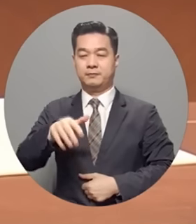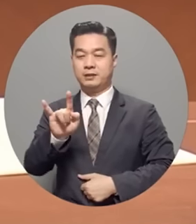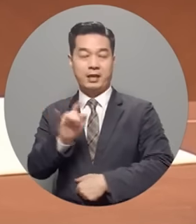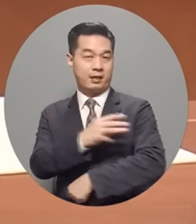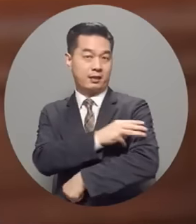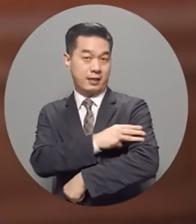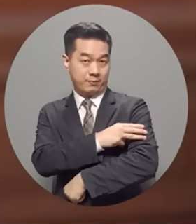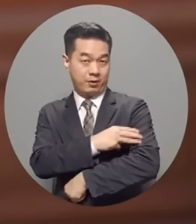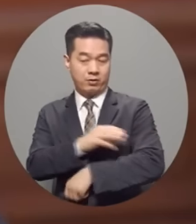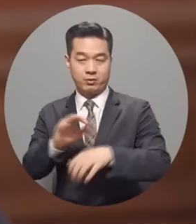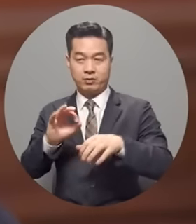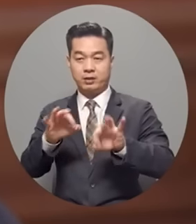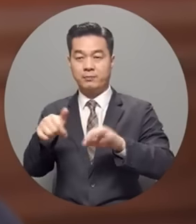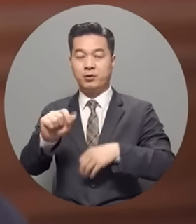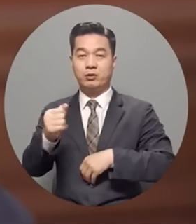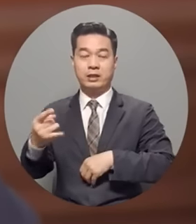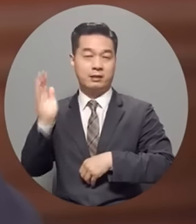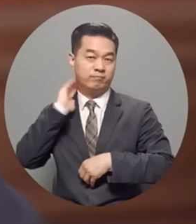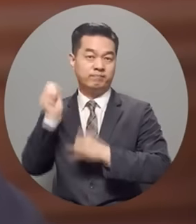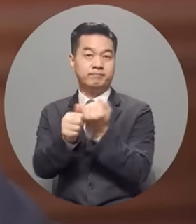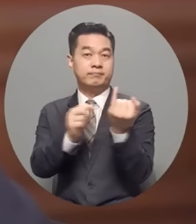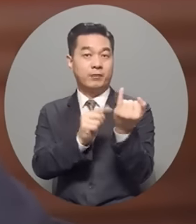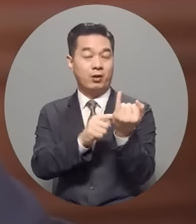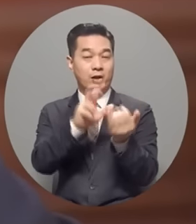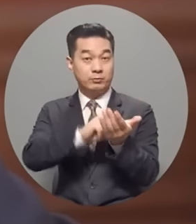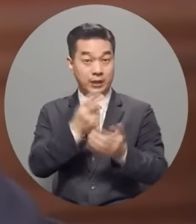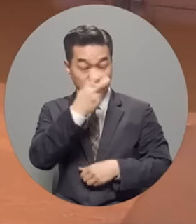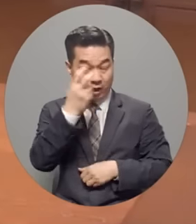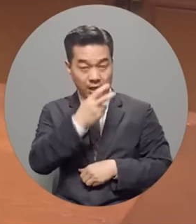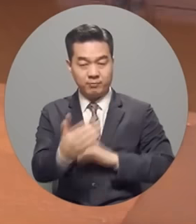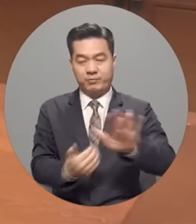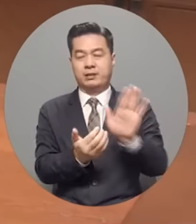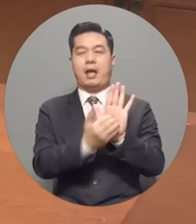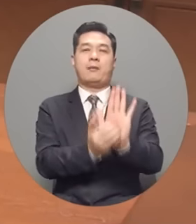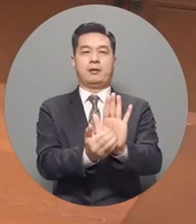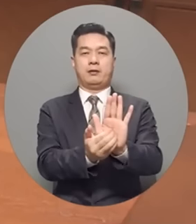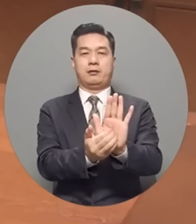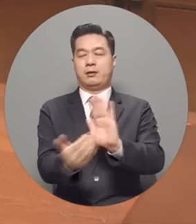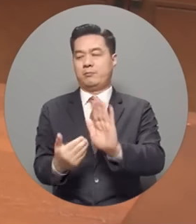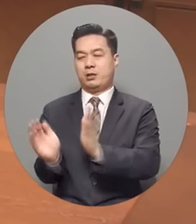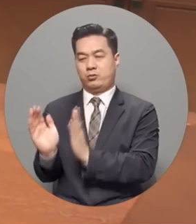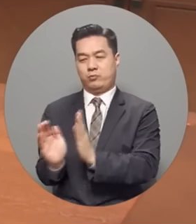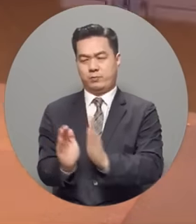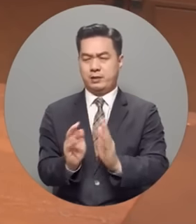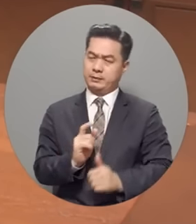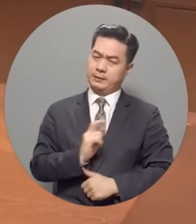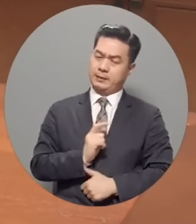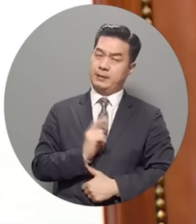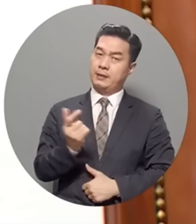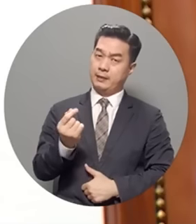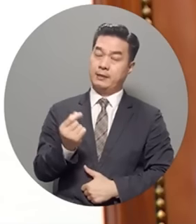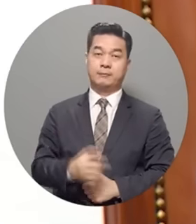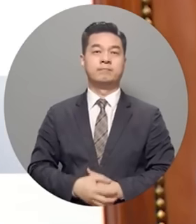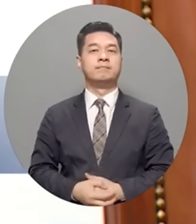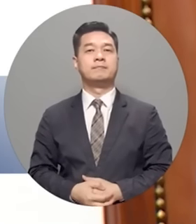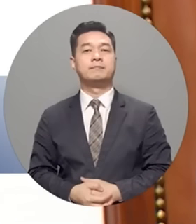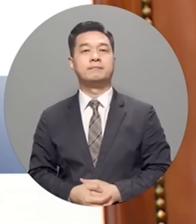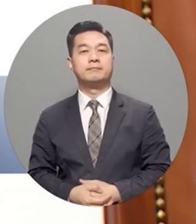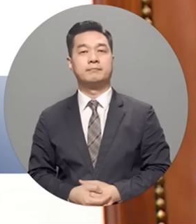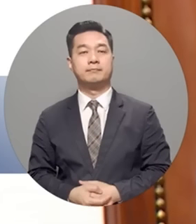여사 특검 등 앞으로 힘을 합칠 사법 이슈에 대비한 사전 포석이라는 의심도 있습니다.